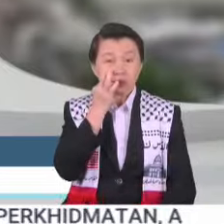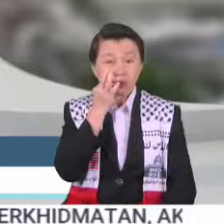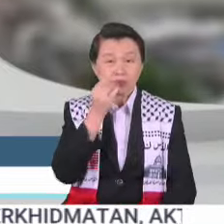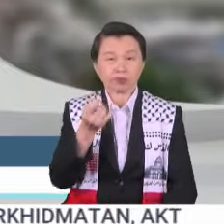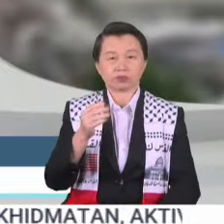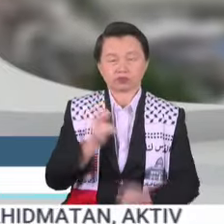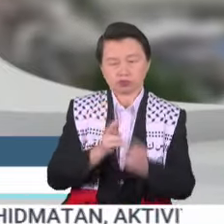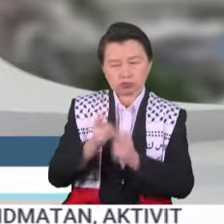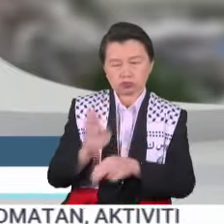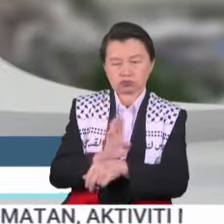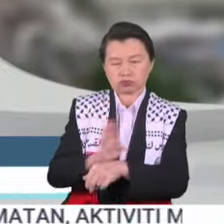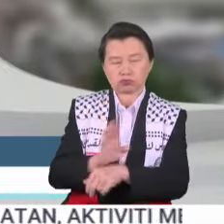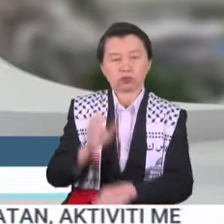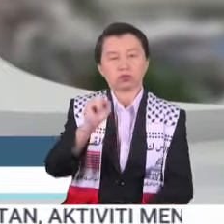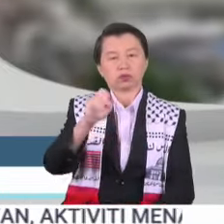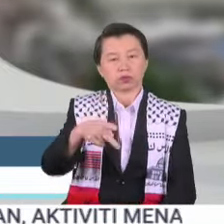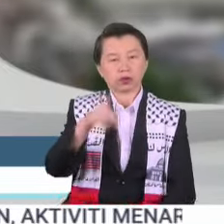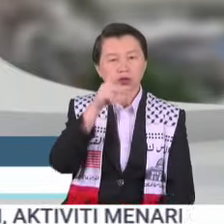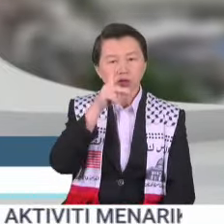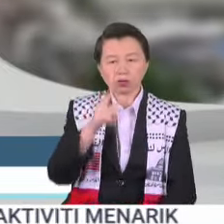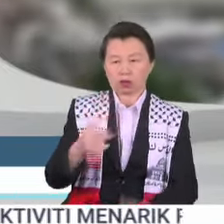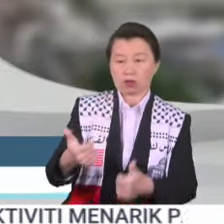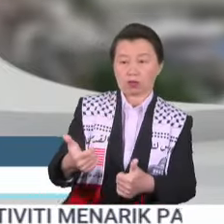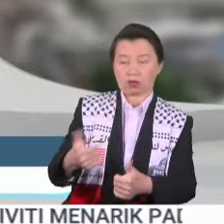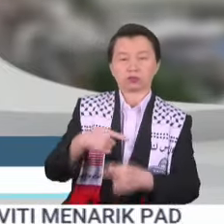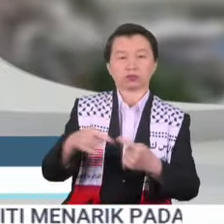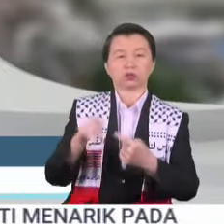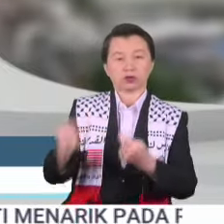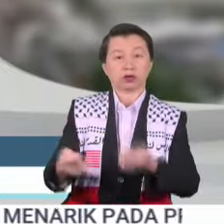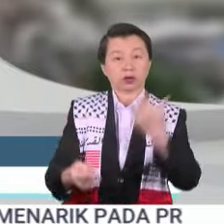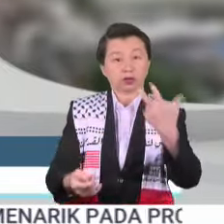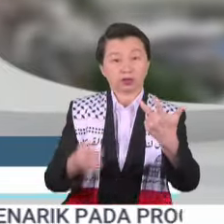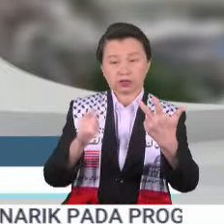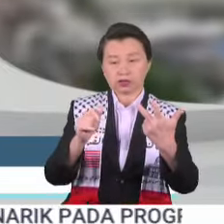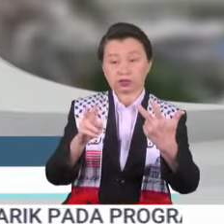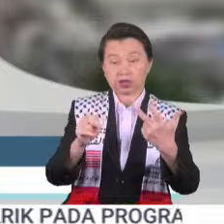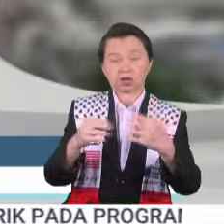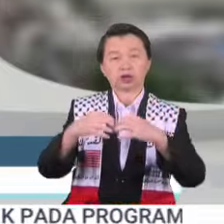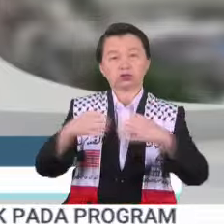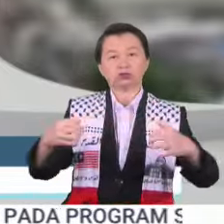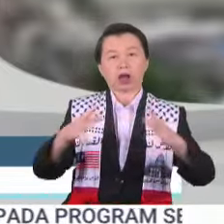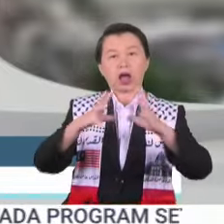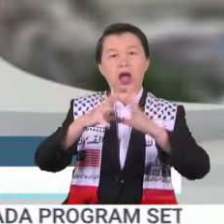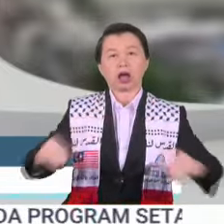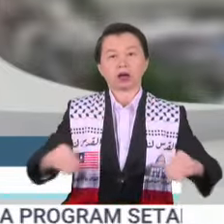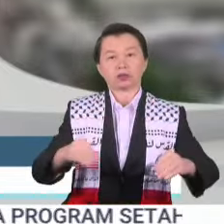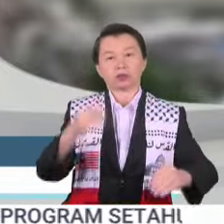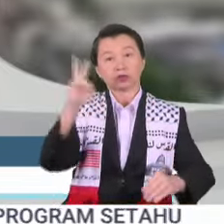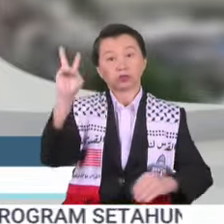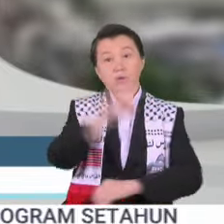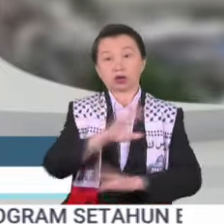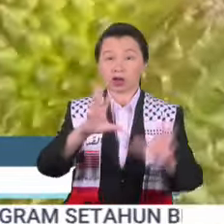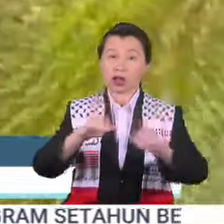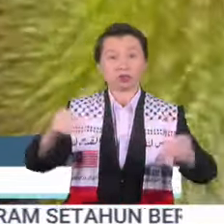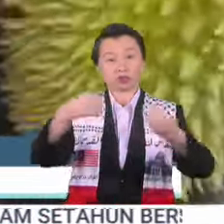peniaga buah-buahan di Sungai Petani itu ternyata berbaloi apabila 3 tan duriannya habis dalam masa